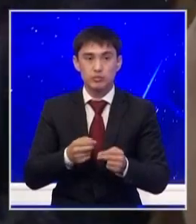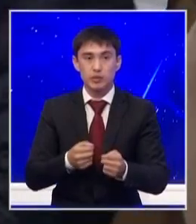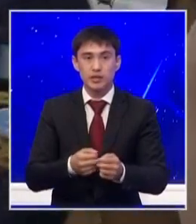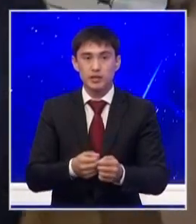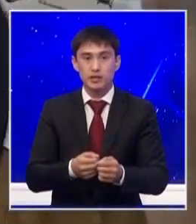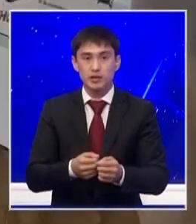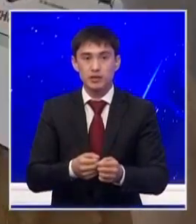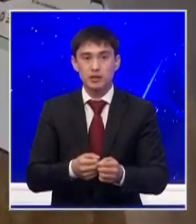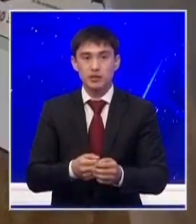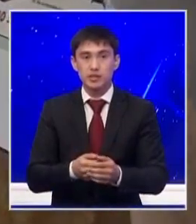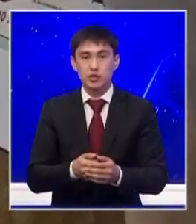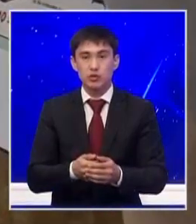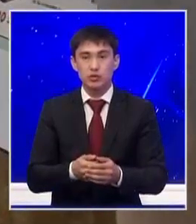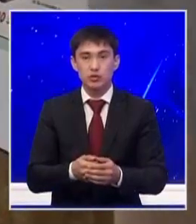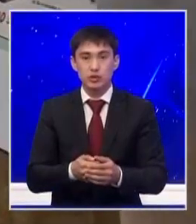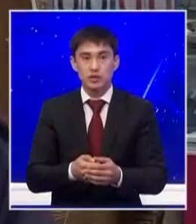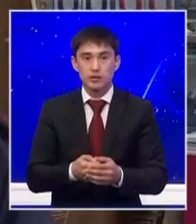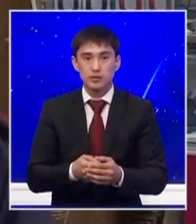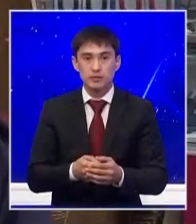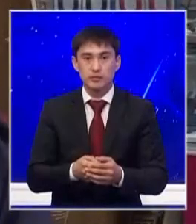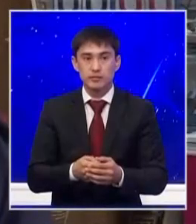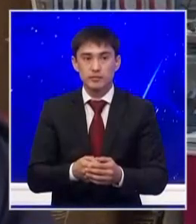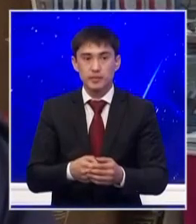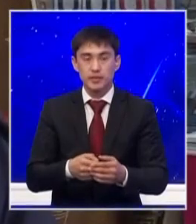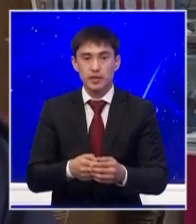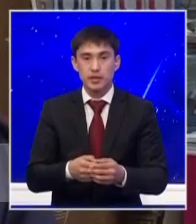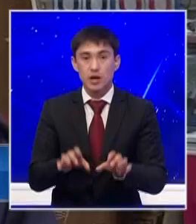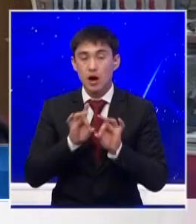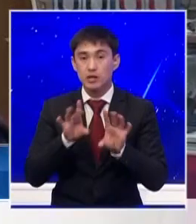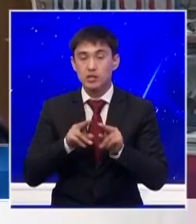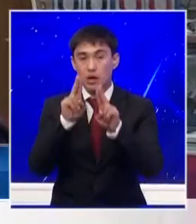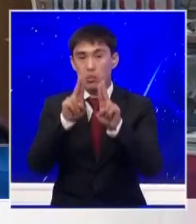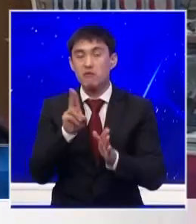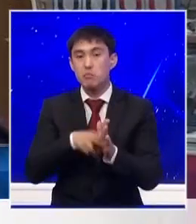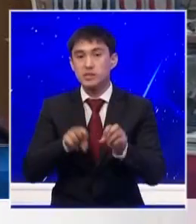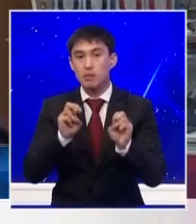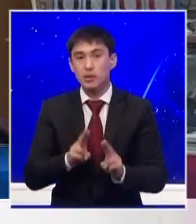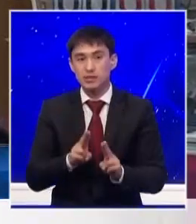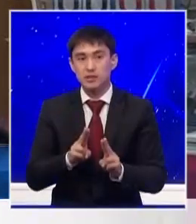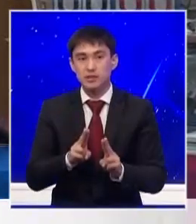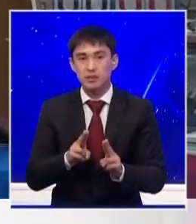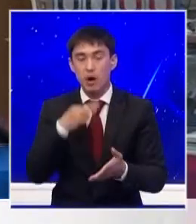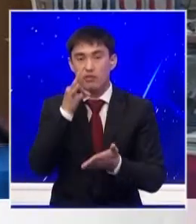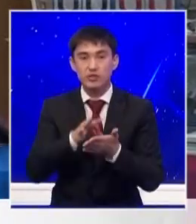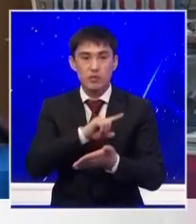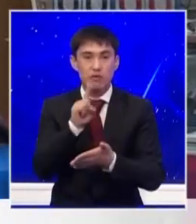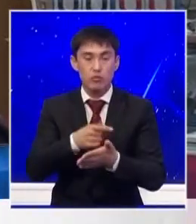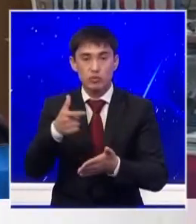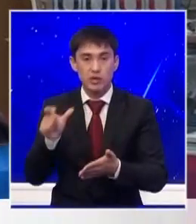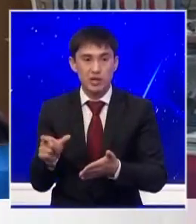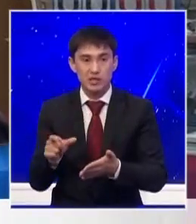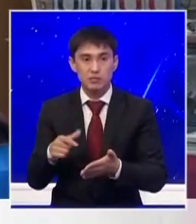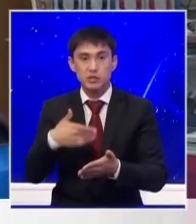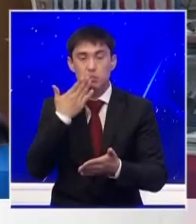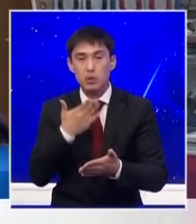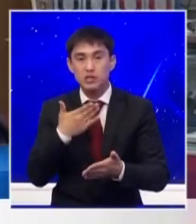ЧС семь лет во время таких встреч Мы не только рассказываем о правилах безопасности но и отвечаю на вопрос и граждан которые